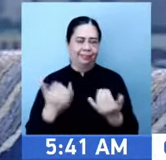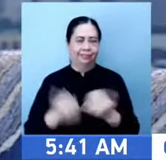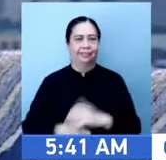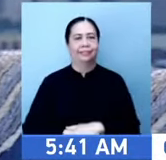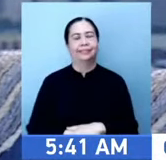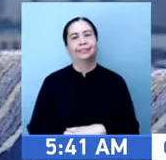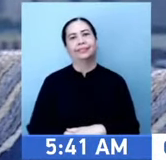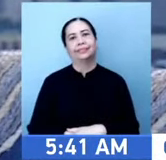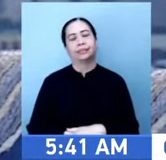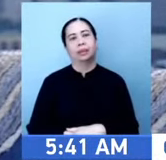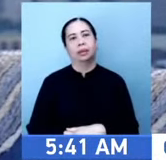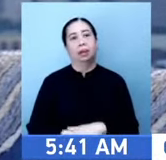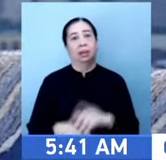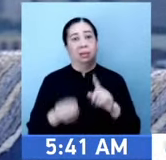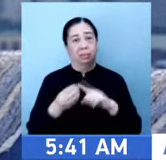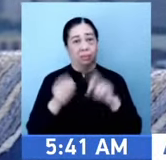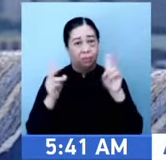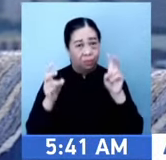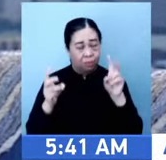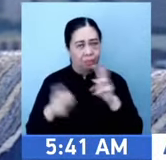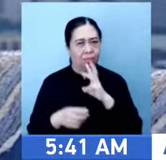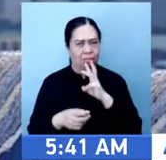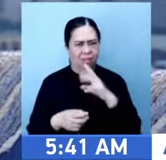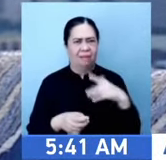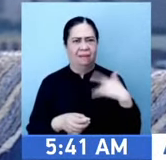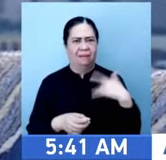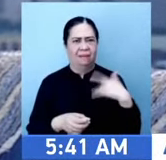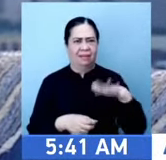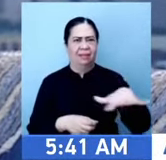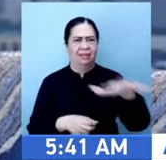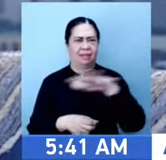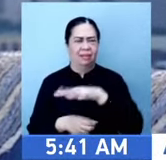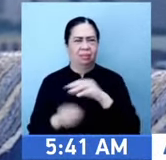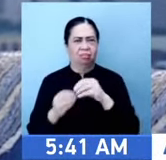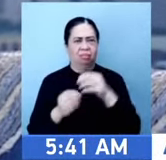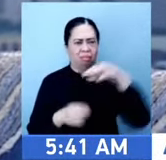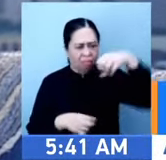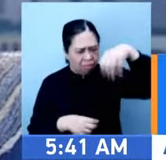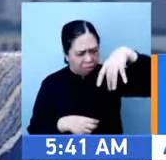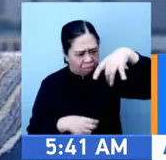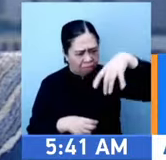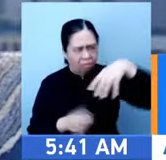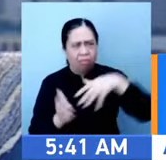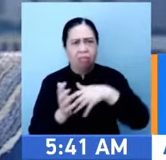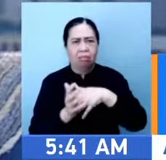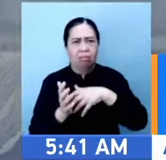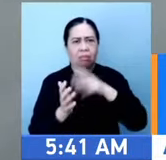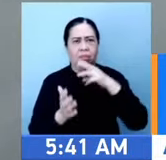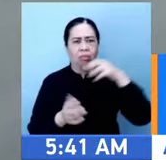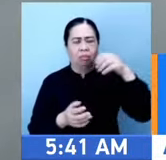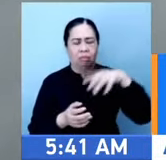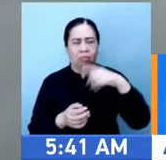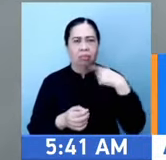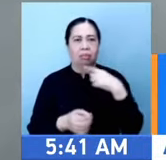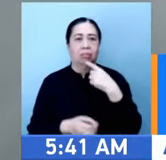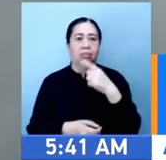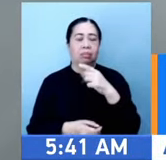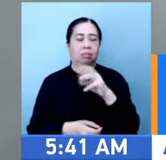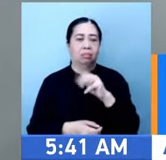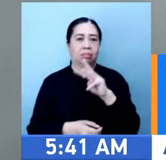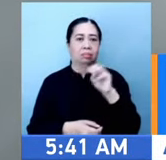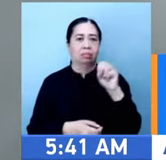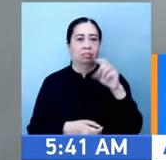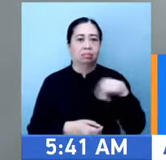Usapang tubig tayo, ramdam na sa ilang lugar sa Metro Manila mas mahinang water pressure. Paraan ito ng Metropolitan Water Works and Sewerage System para